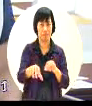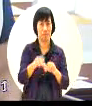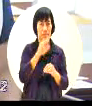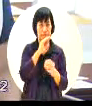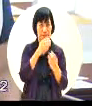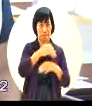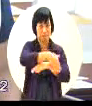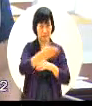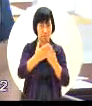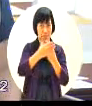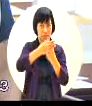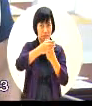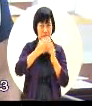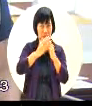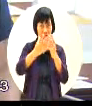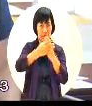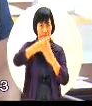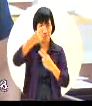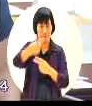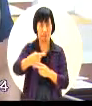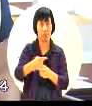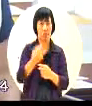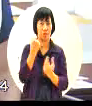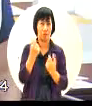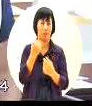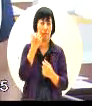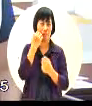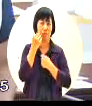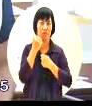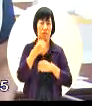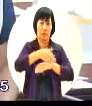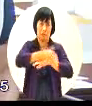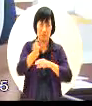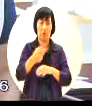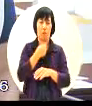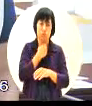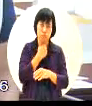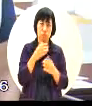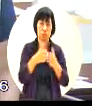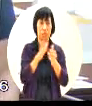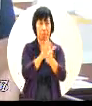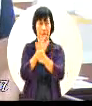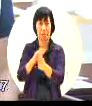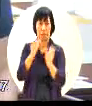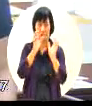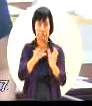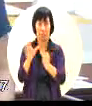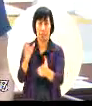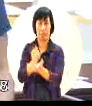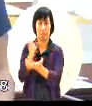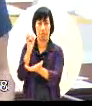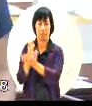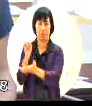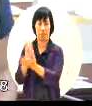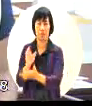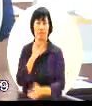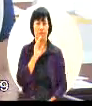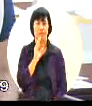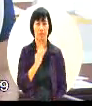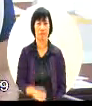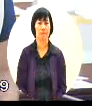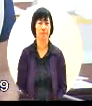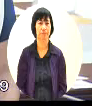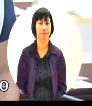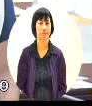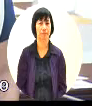咱偏远较偏远的县的高雄县遮吼，较需要建设，啊，所以足侪需要建设的所在，啊，再针对着讲，